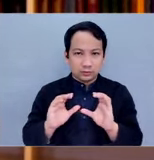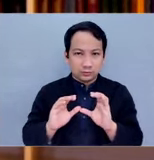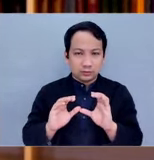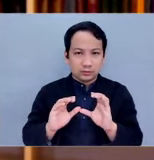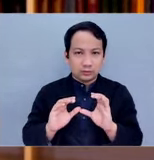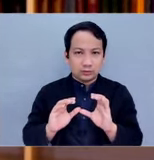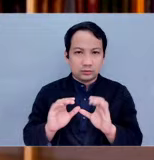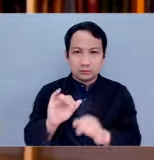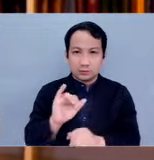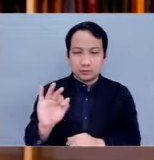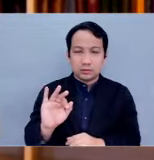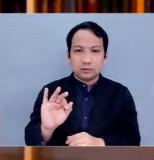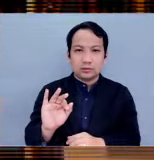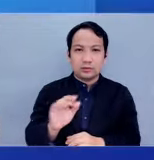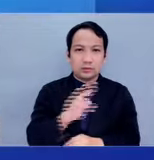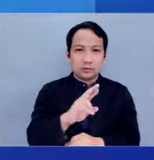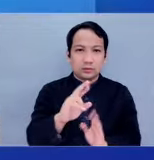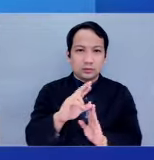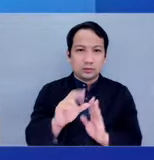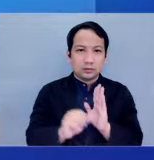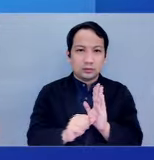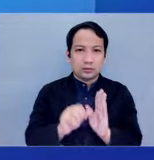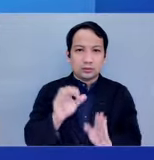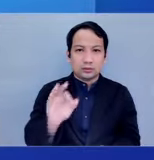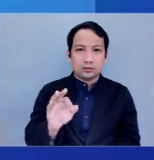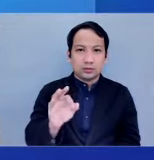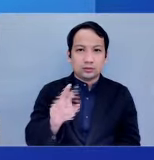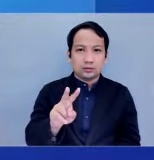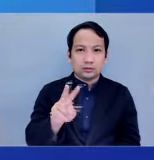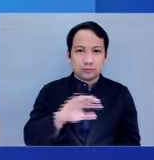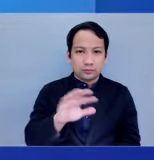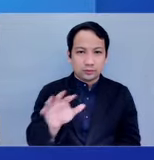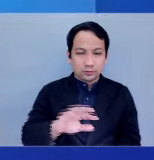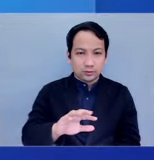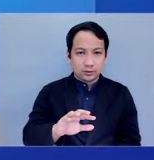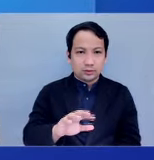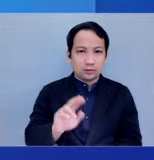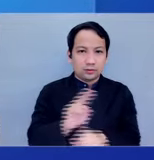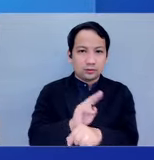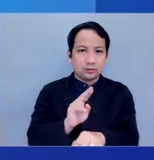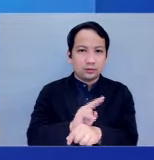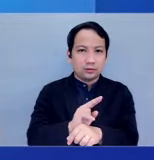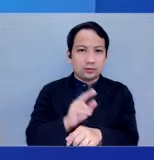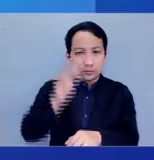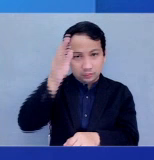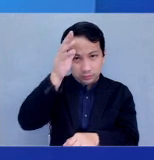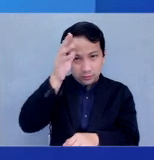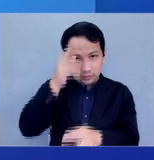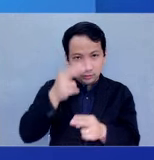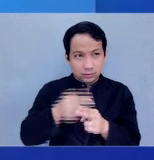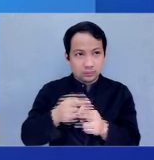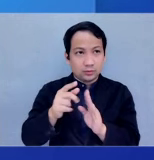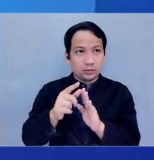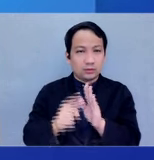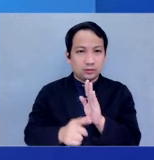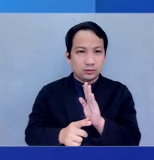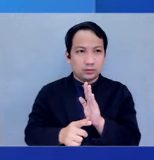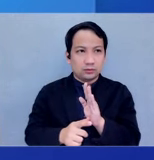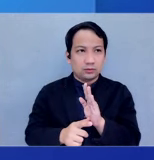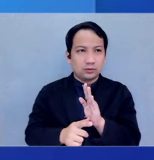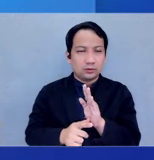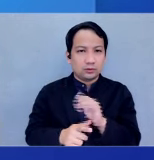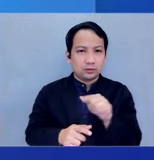sa ilalim ng Republic Act 9255 o yung Use of Father's Name Law, kahit hindi